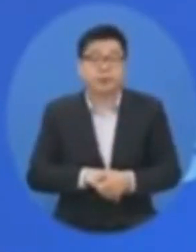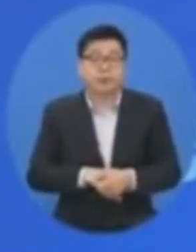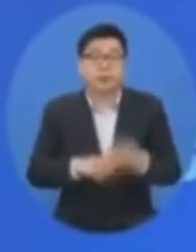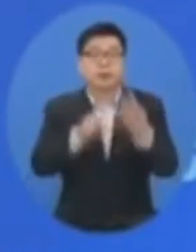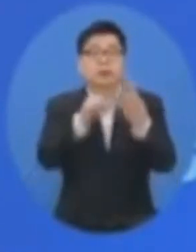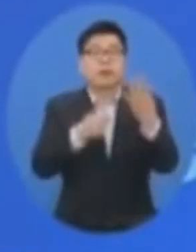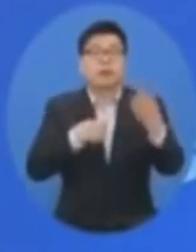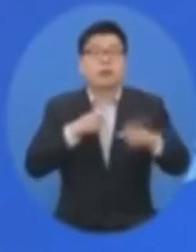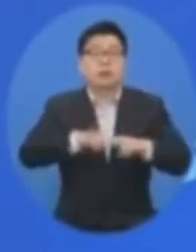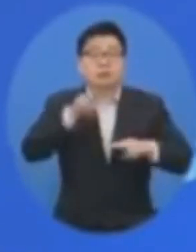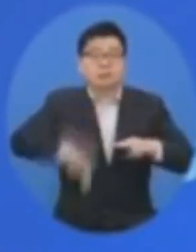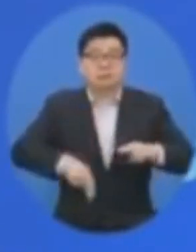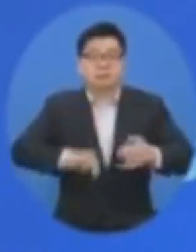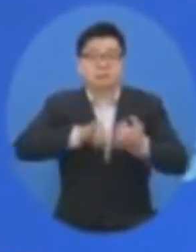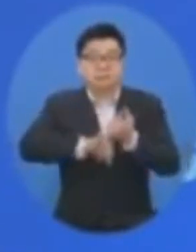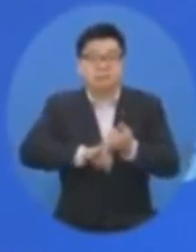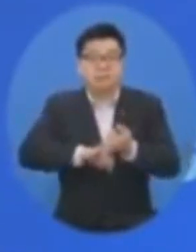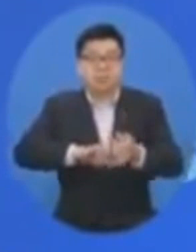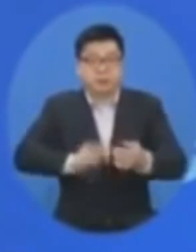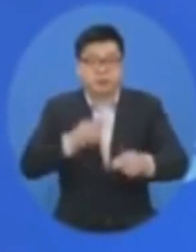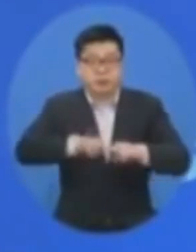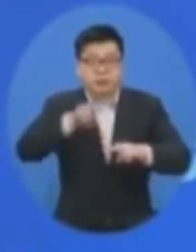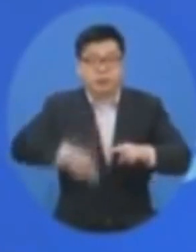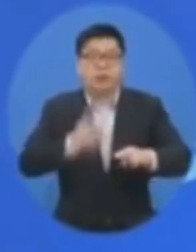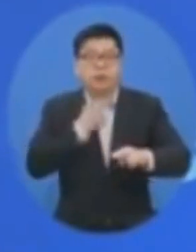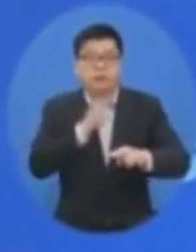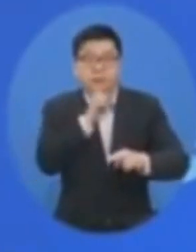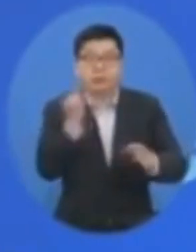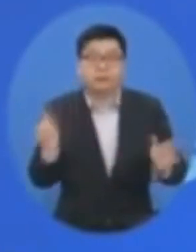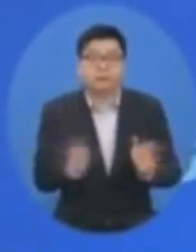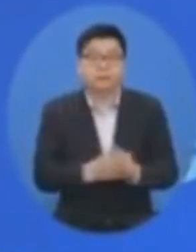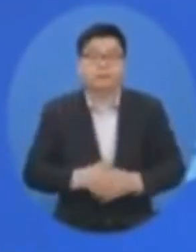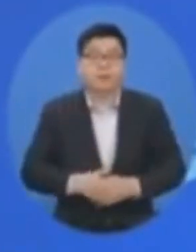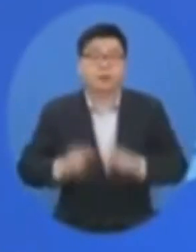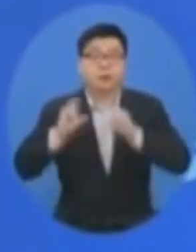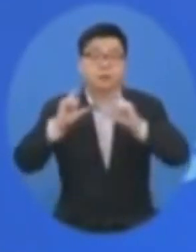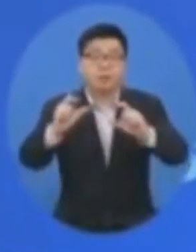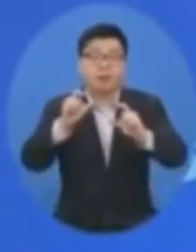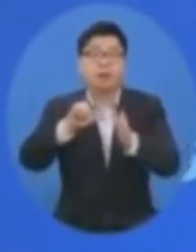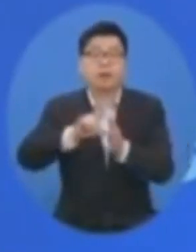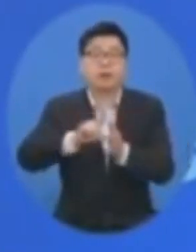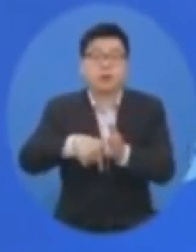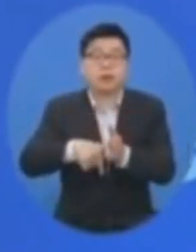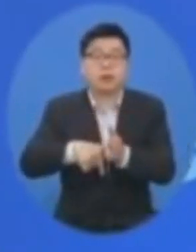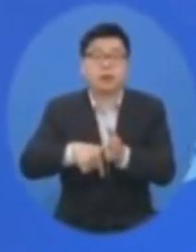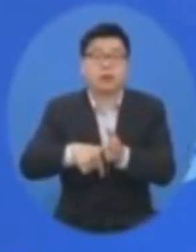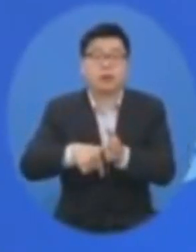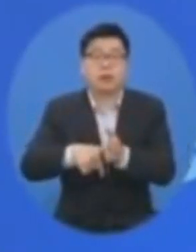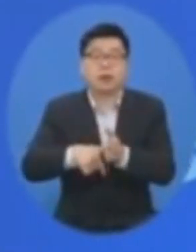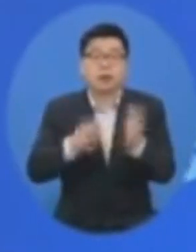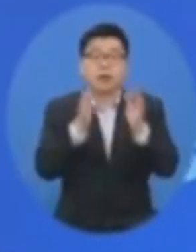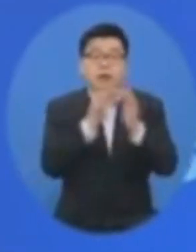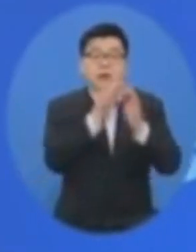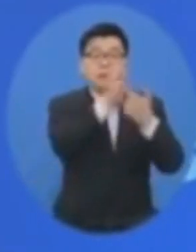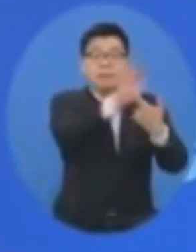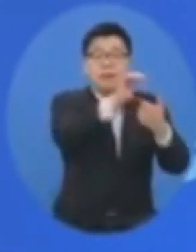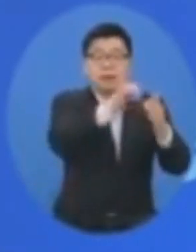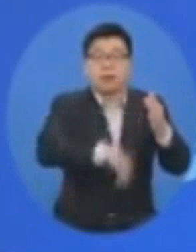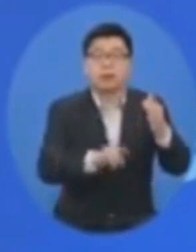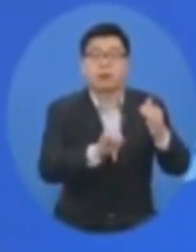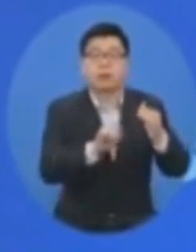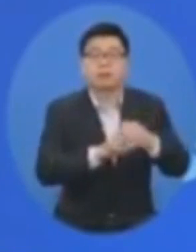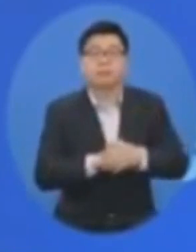4월달에 물러나겠다. 스스로 물러나겠다. 4월 말에 하야하겠다. 그 발표를 했을 때 그때 내 페이스북에다가 글을